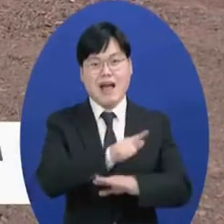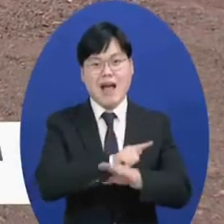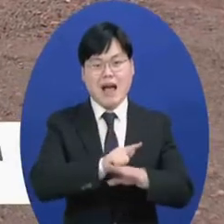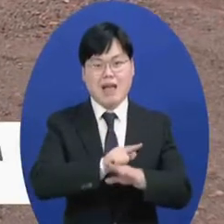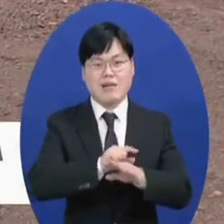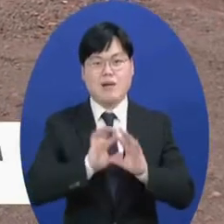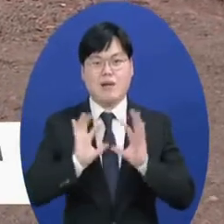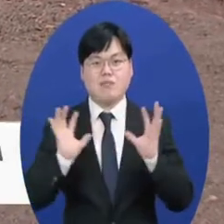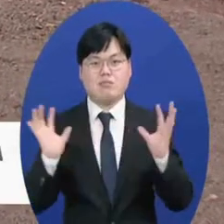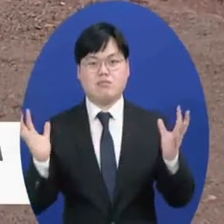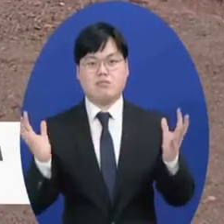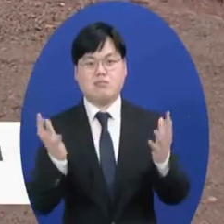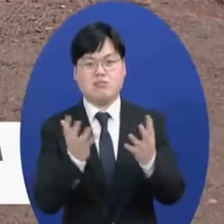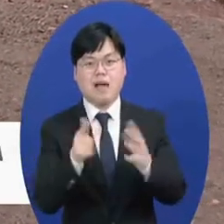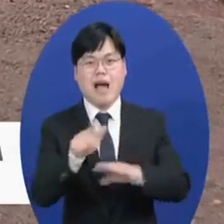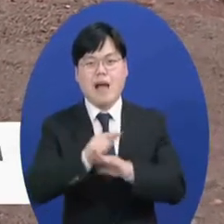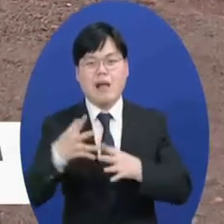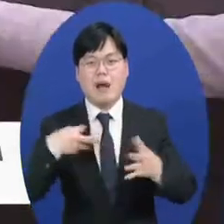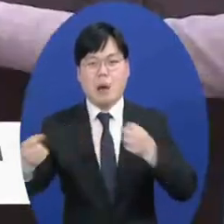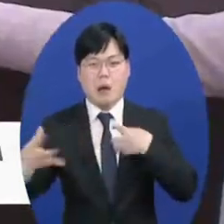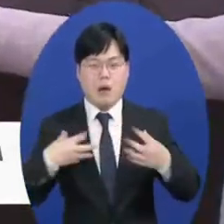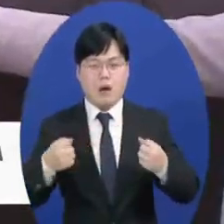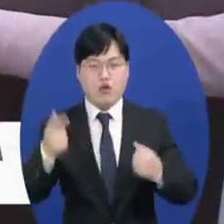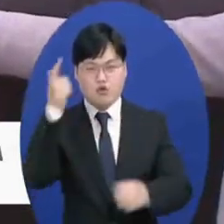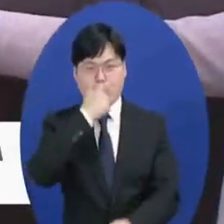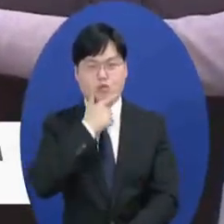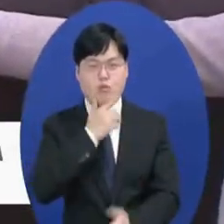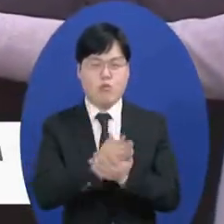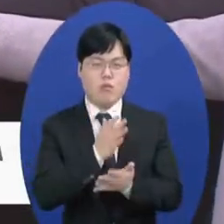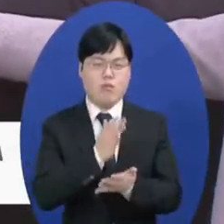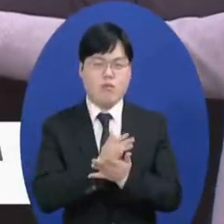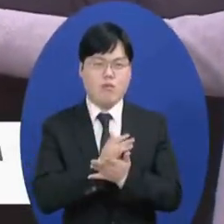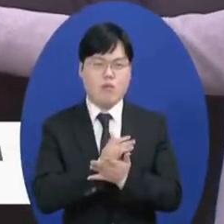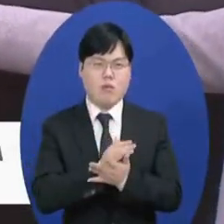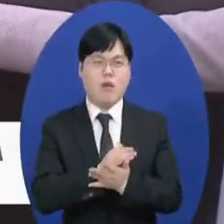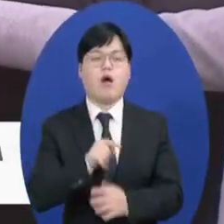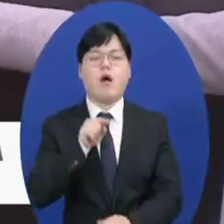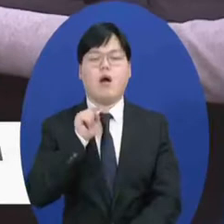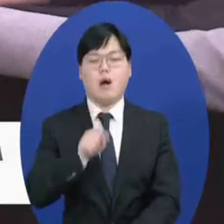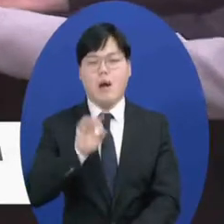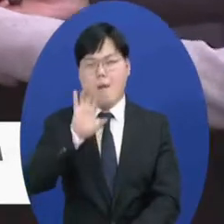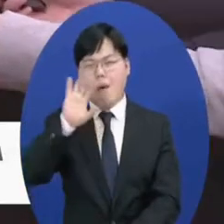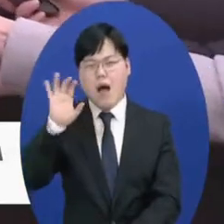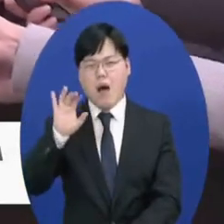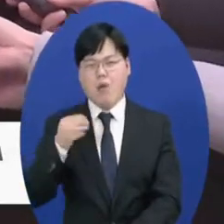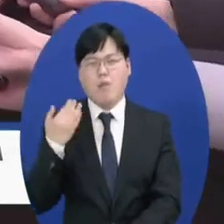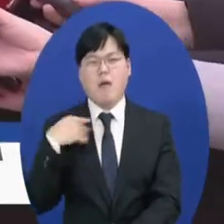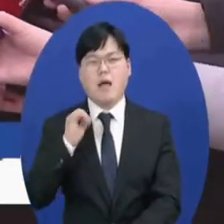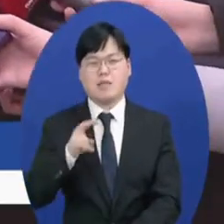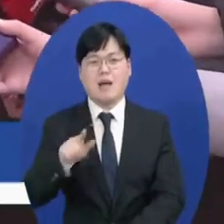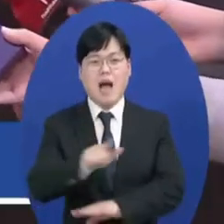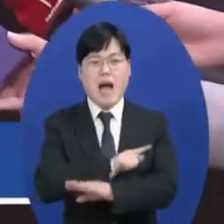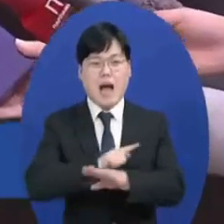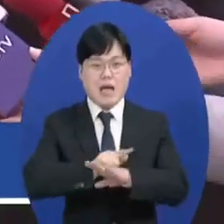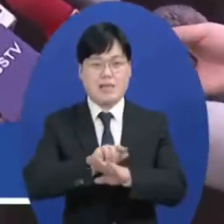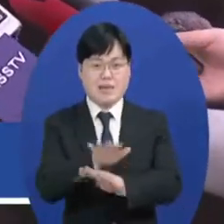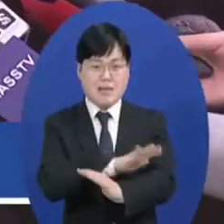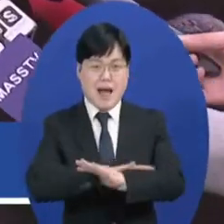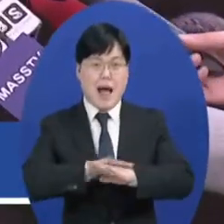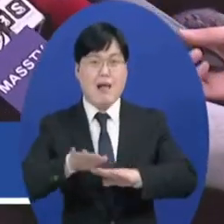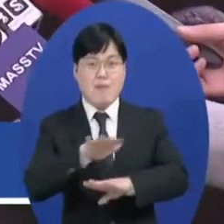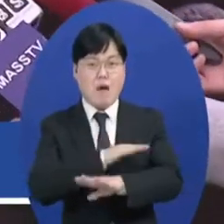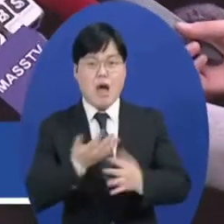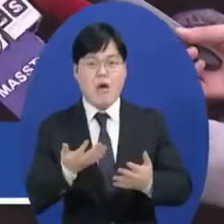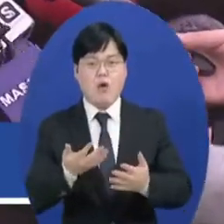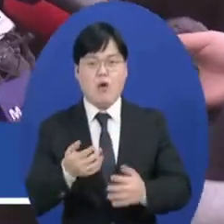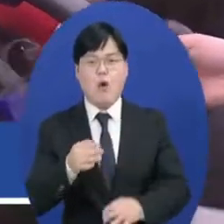газрууд хүрээлж, газрынхаа тодорхой хэсгийг алджээ. Олон салбарын одоо энэ эзэмшил байсан одоо газар талбаанууд бол бас